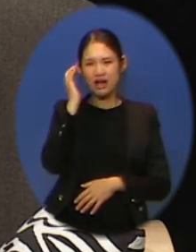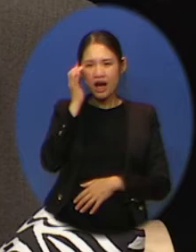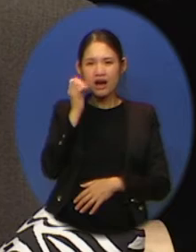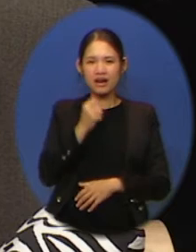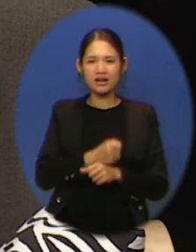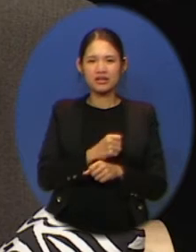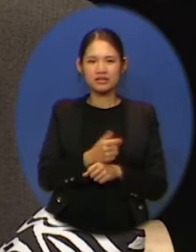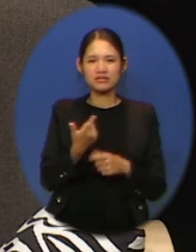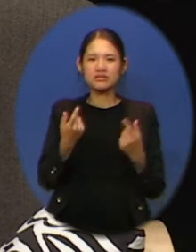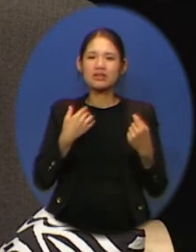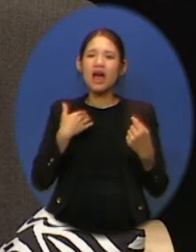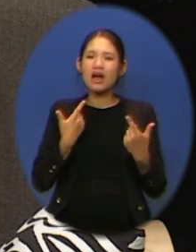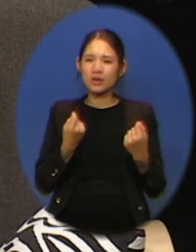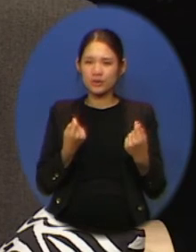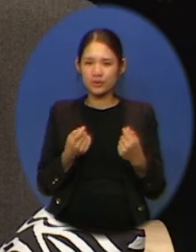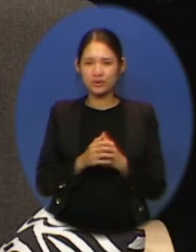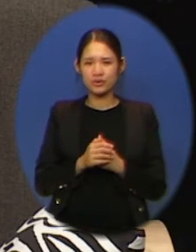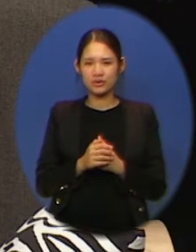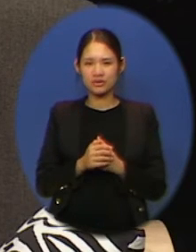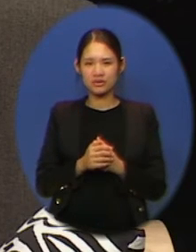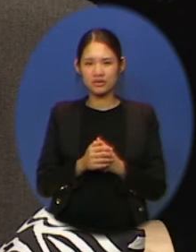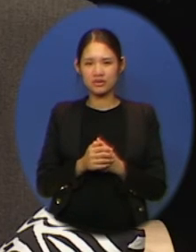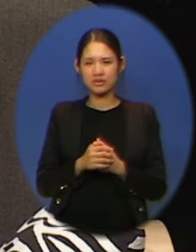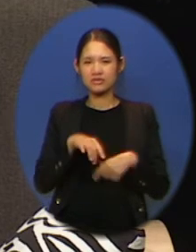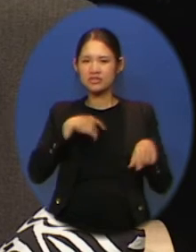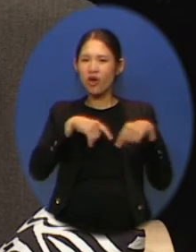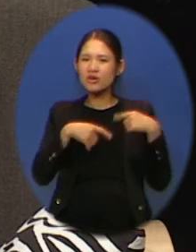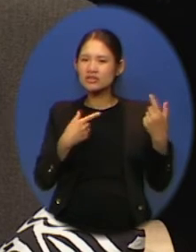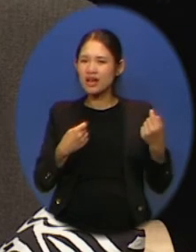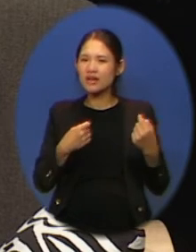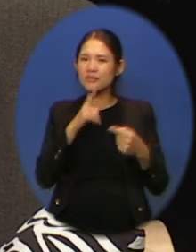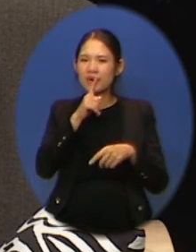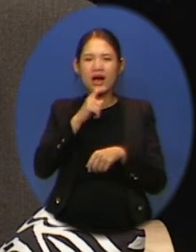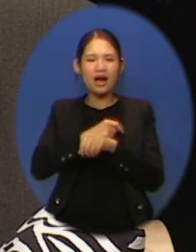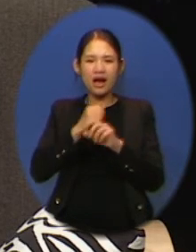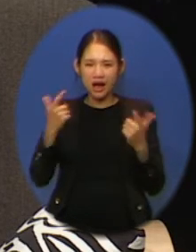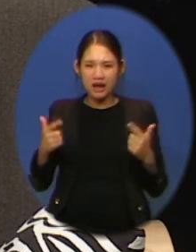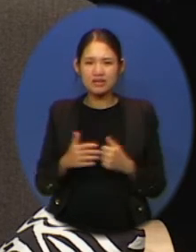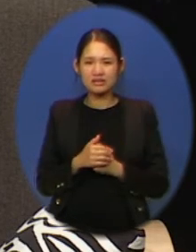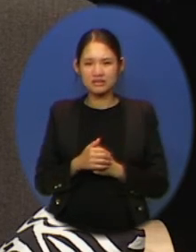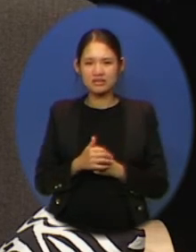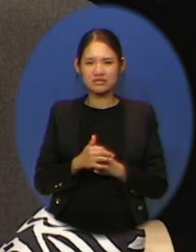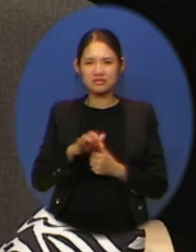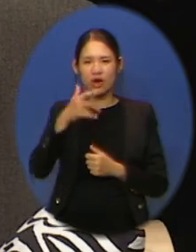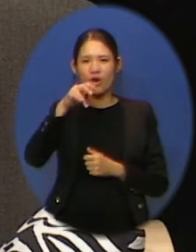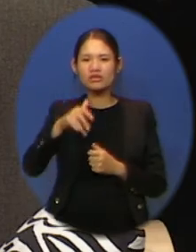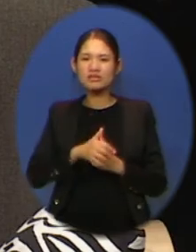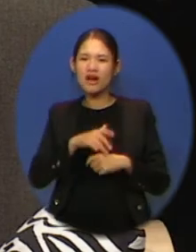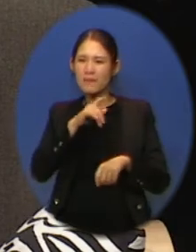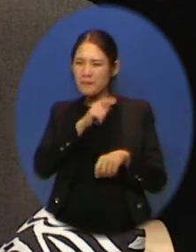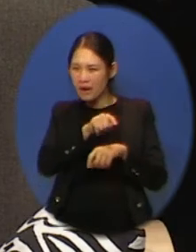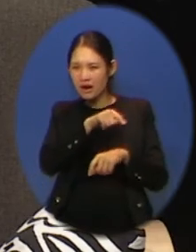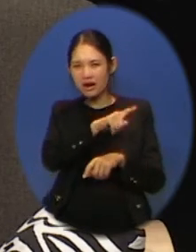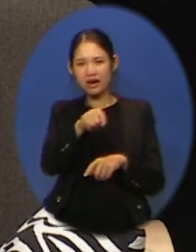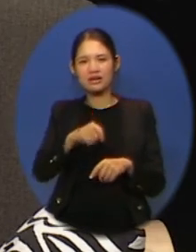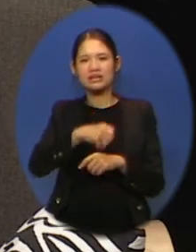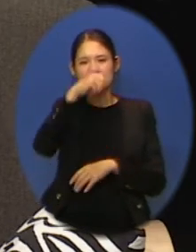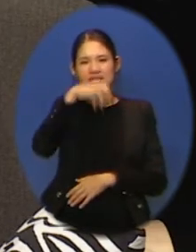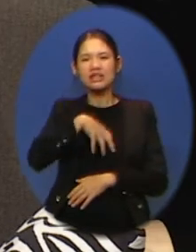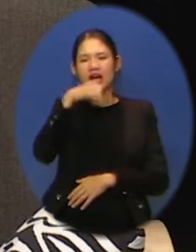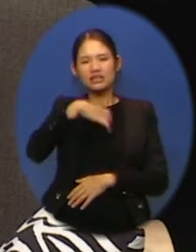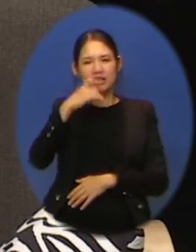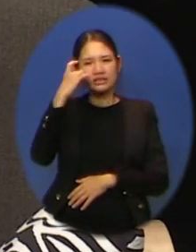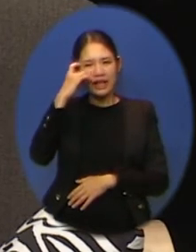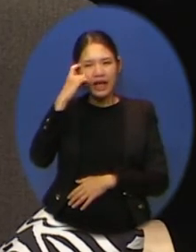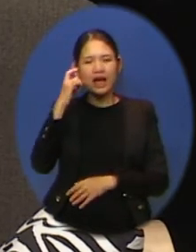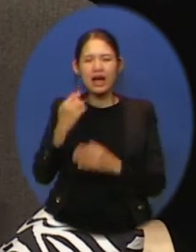그 양반이 정치가 같으면 그런 말 안 해요. 예. 정치 구단이면은 네. 그냥 BGSM에 그냥